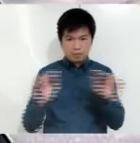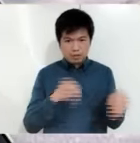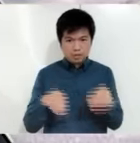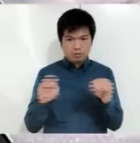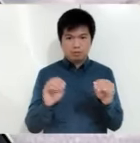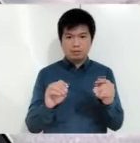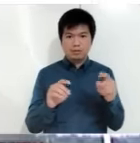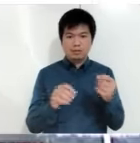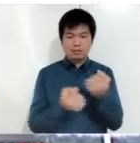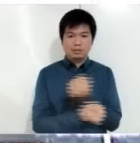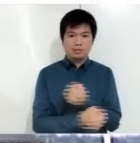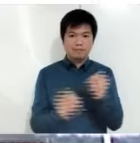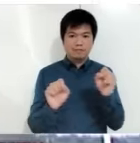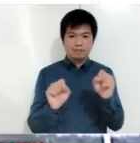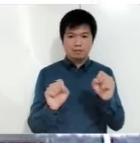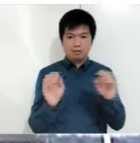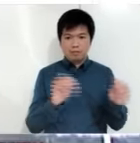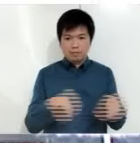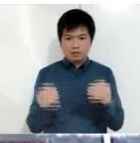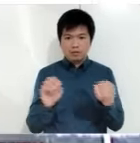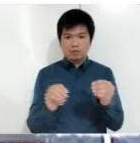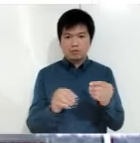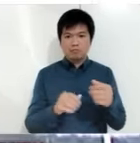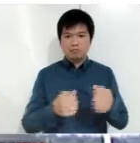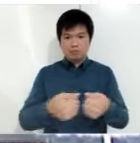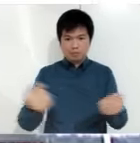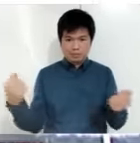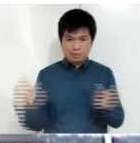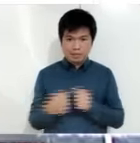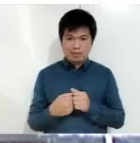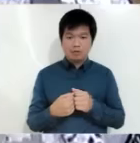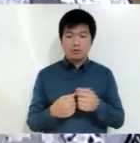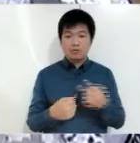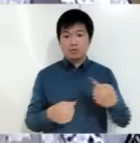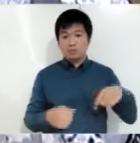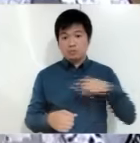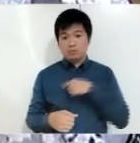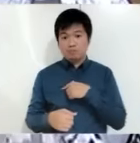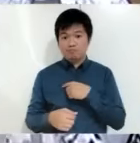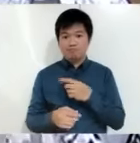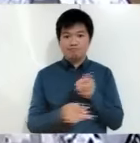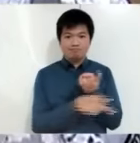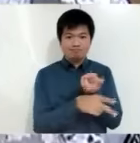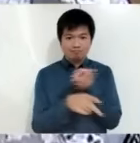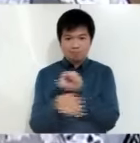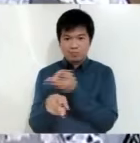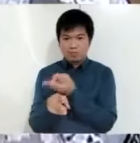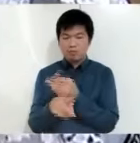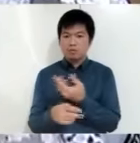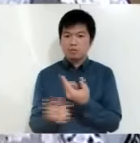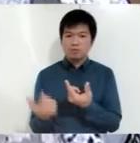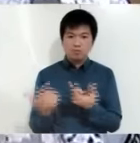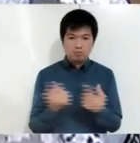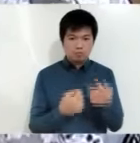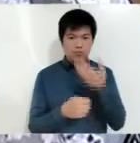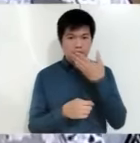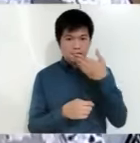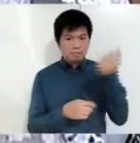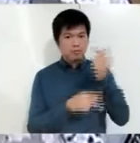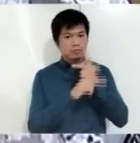Command Joint Operations Area and nandito kami to increase our naval presence. We will do our best to protect yung